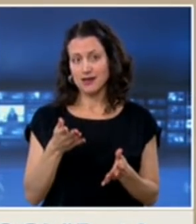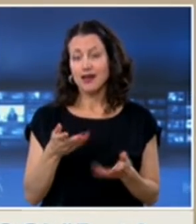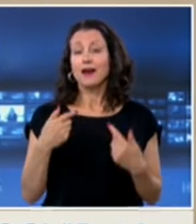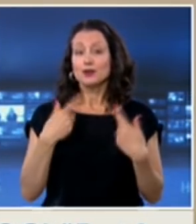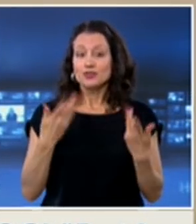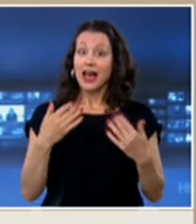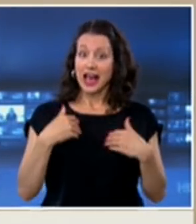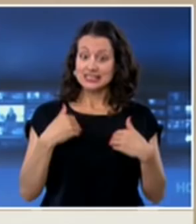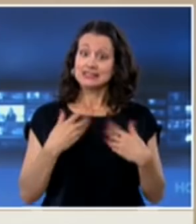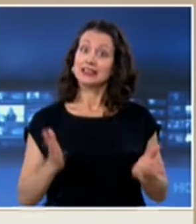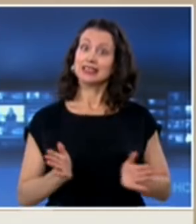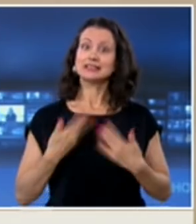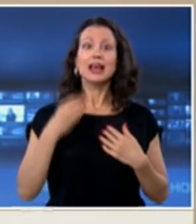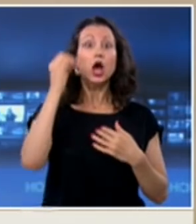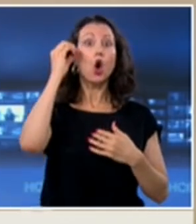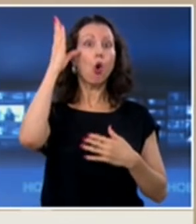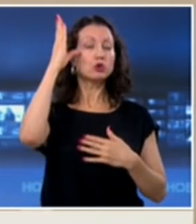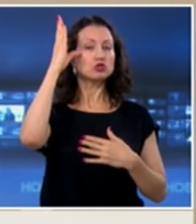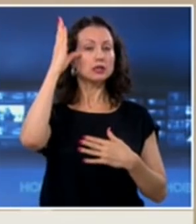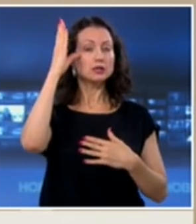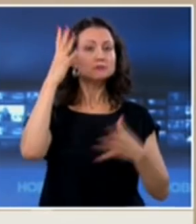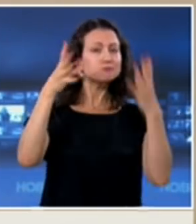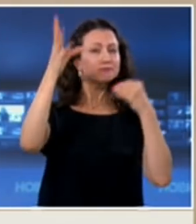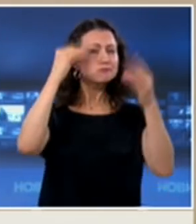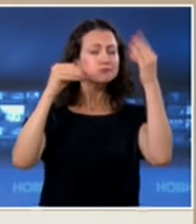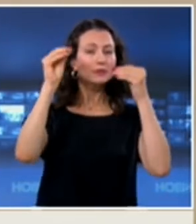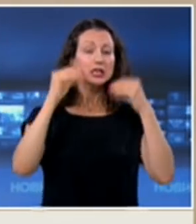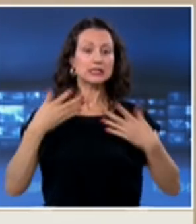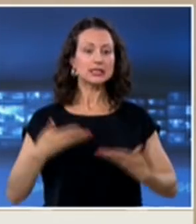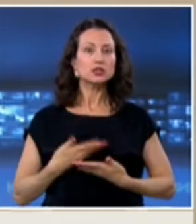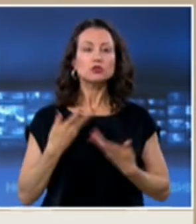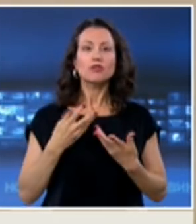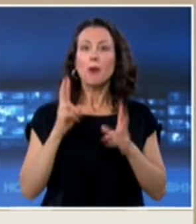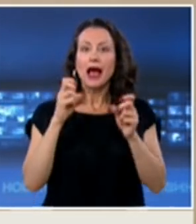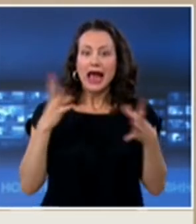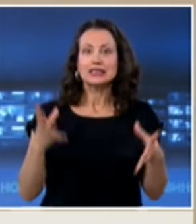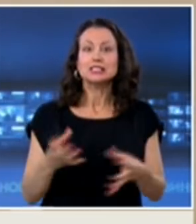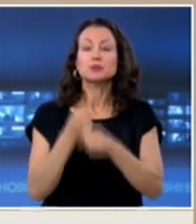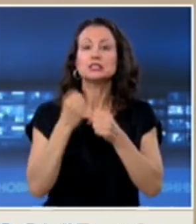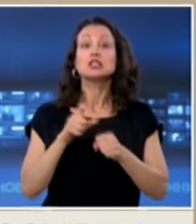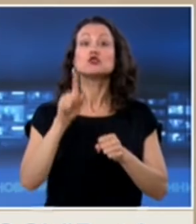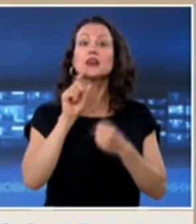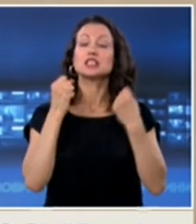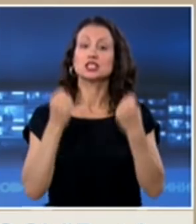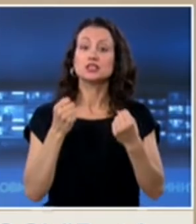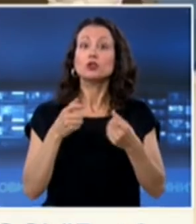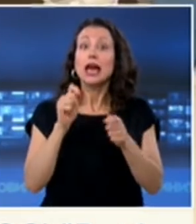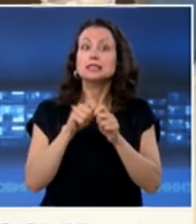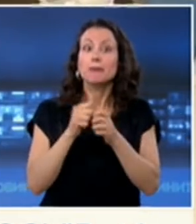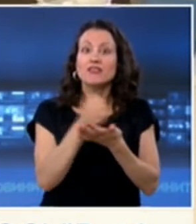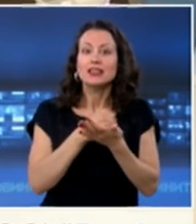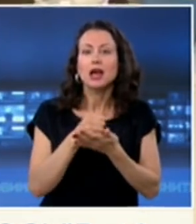да бъда учен, да се интересувам от това как се спасява, нали, човешкия живот, да се направят лекарства. Това беше моята мечта от самото